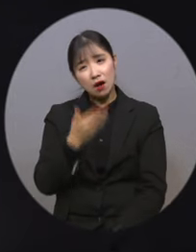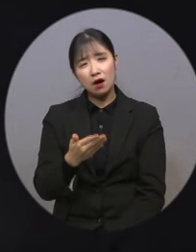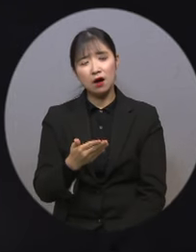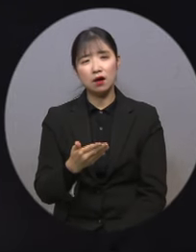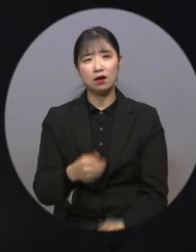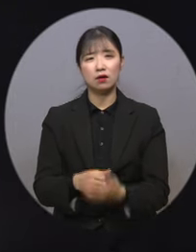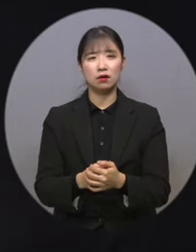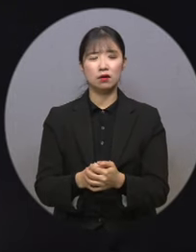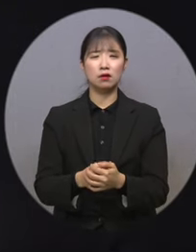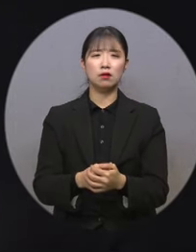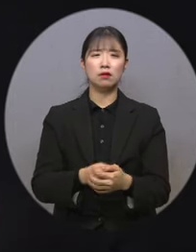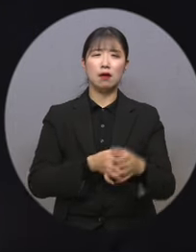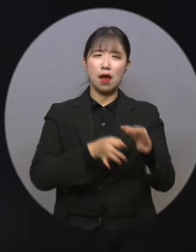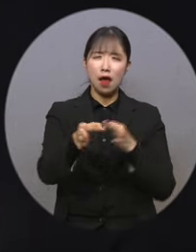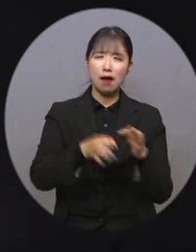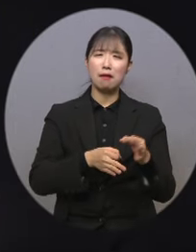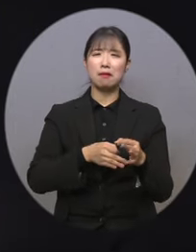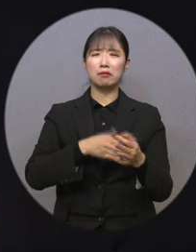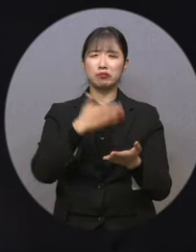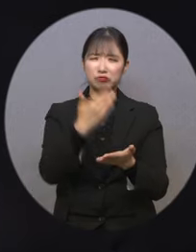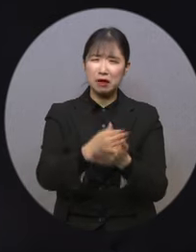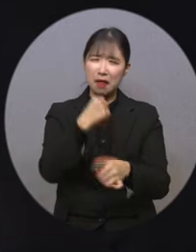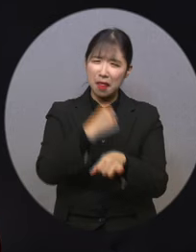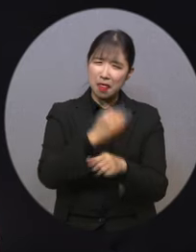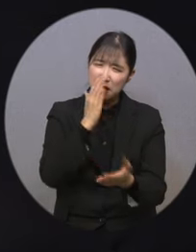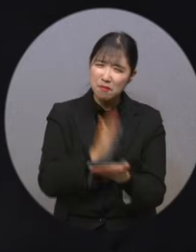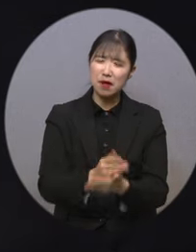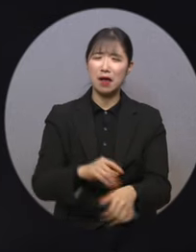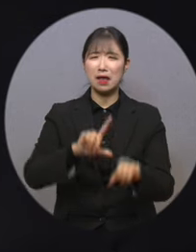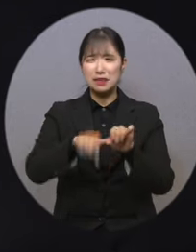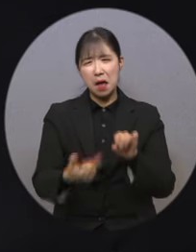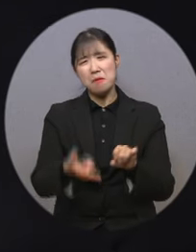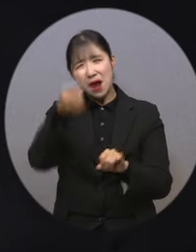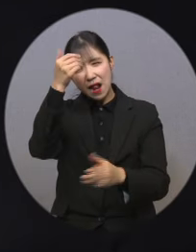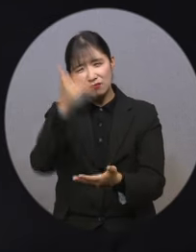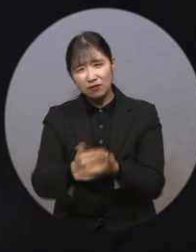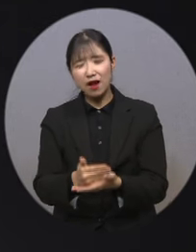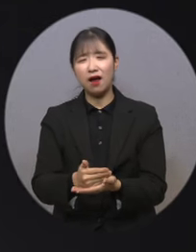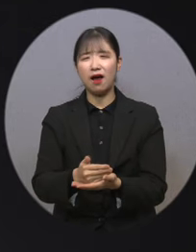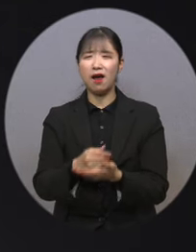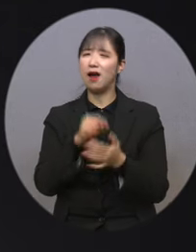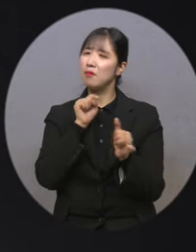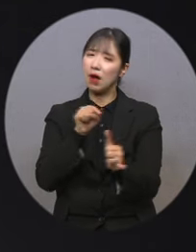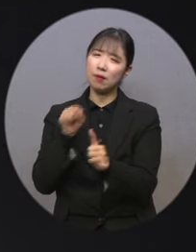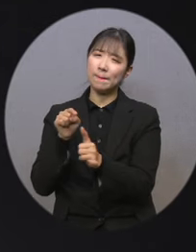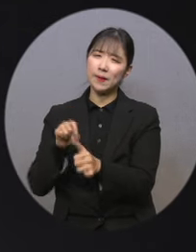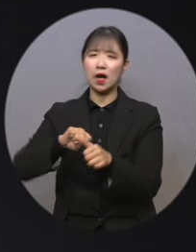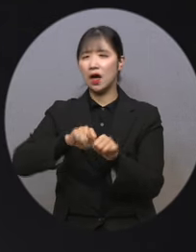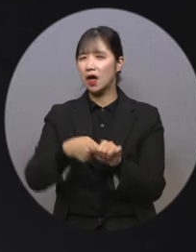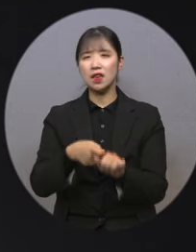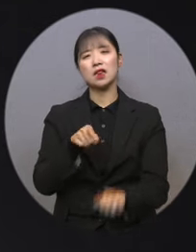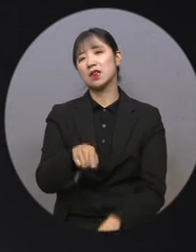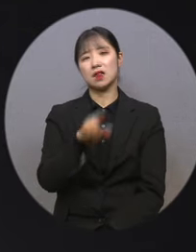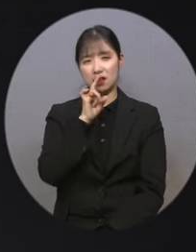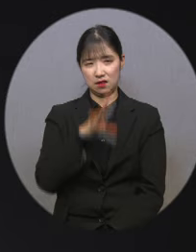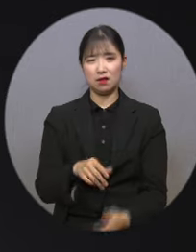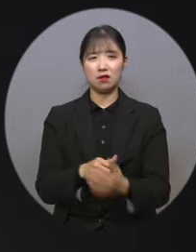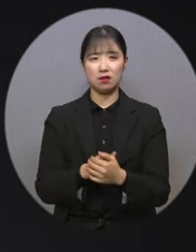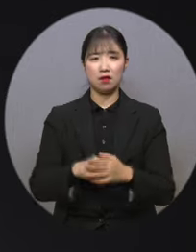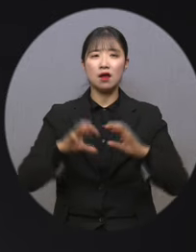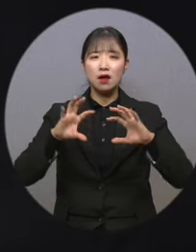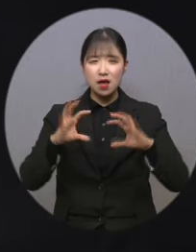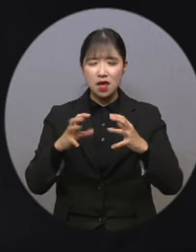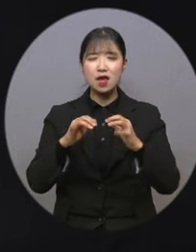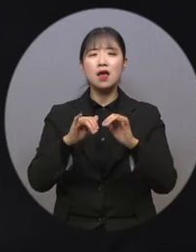왜 업소를 문 닫아라 말아라, 일찍 닫아라. 이거 있을 수가 없는 거예요. 인간 존엄의 원칙, 절대